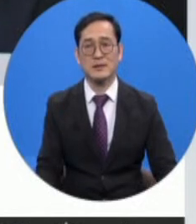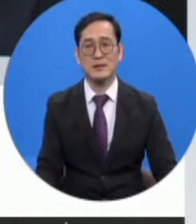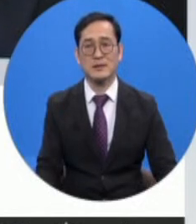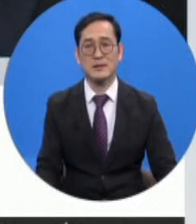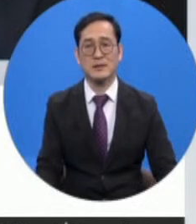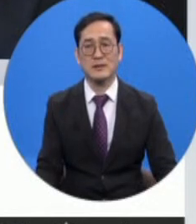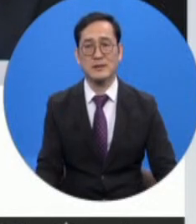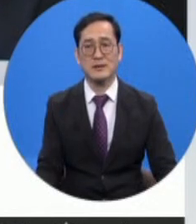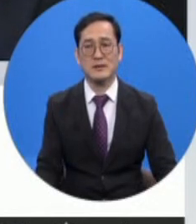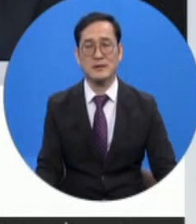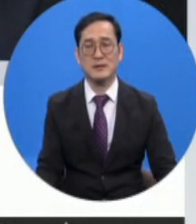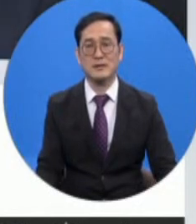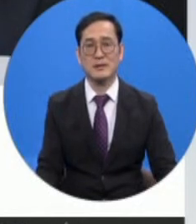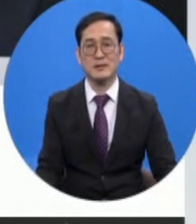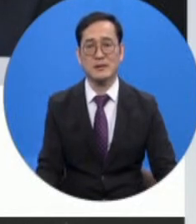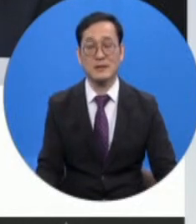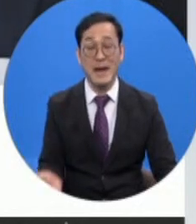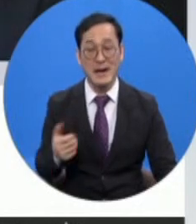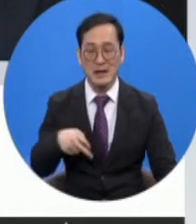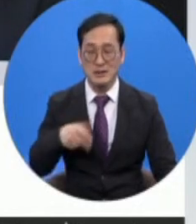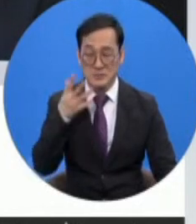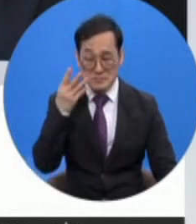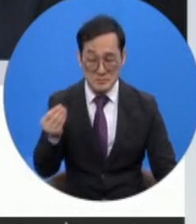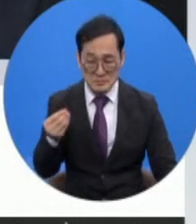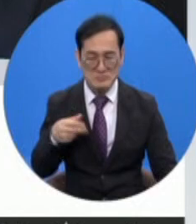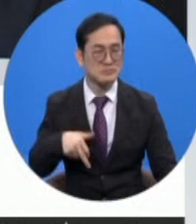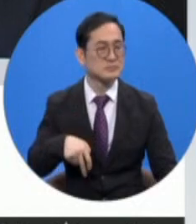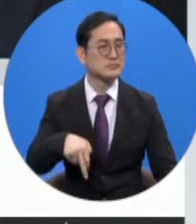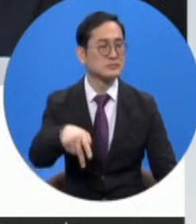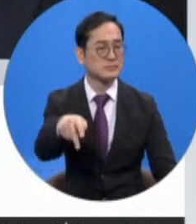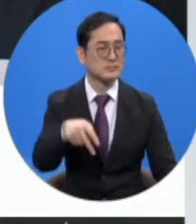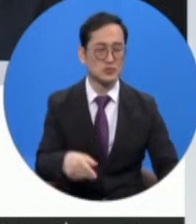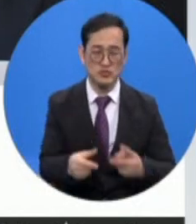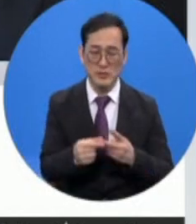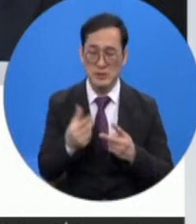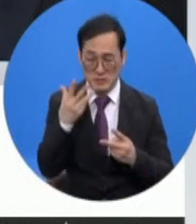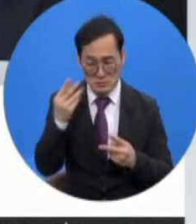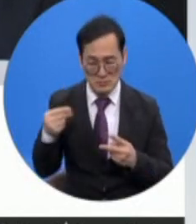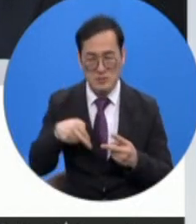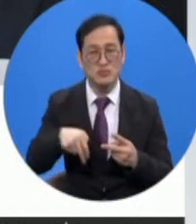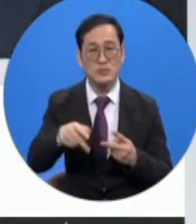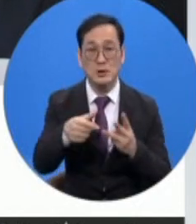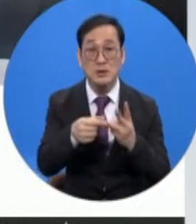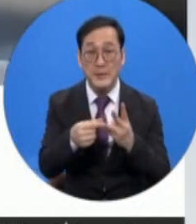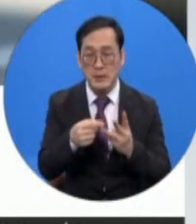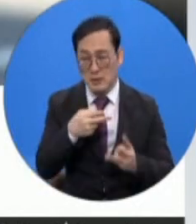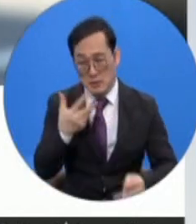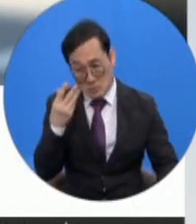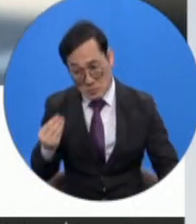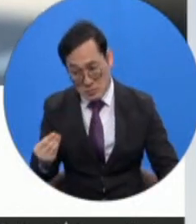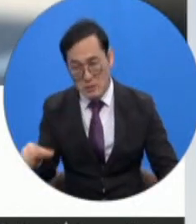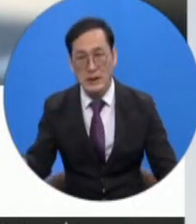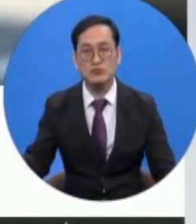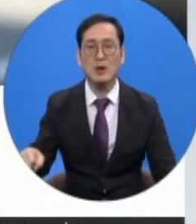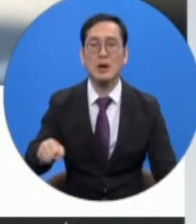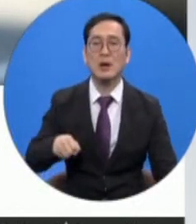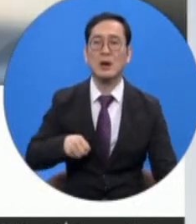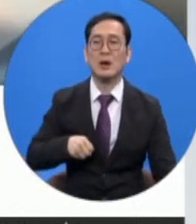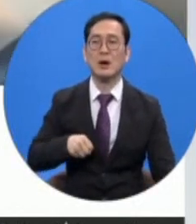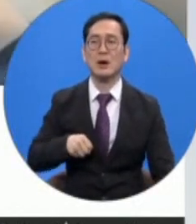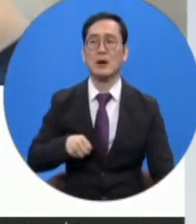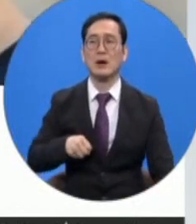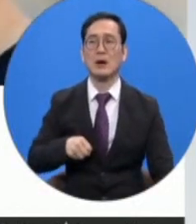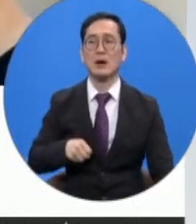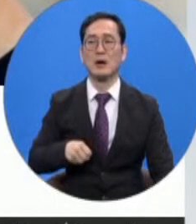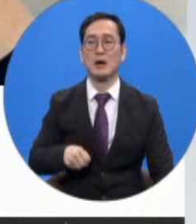분, 남자분 한 분 그냥 지나갔잖아요. 그런데 어떤 사람이 그걸 집어간단 말이에요. 그다음에 저게 높은 데서 떨어졌기 때문에 신형인지